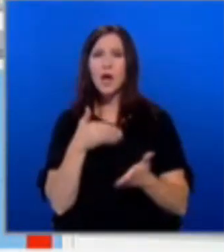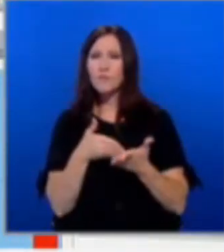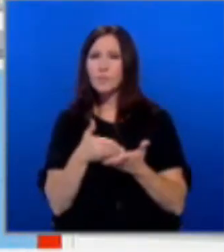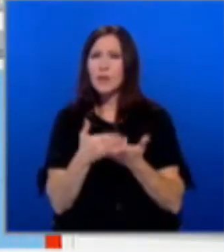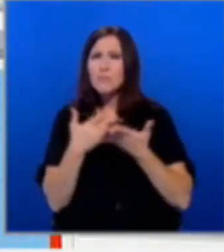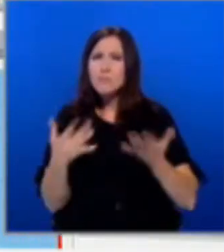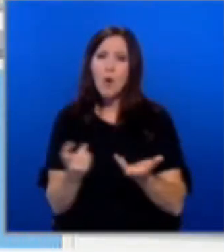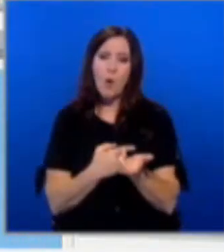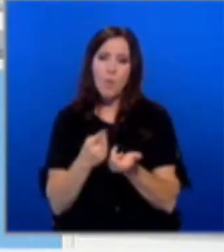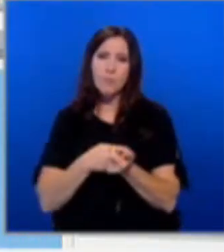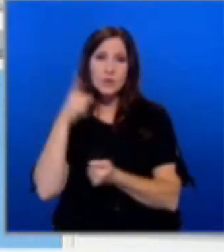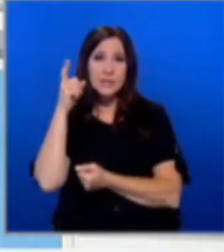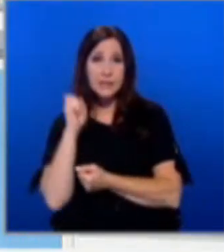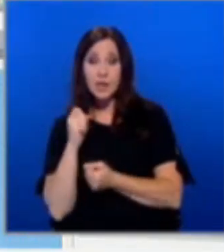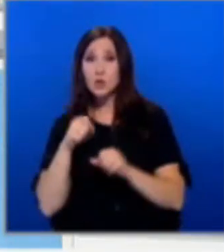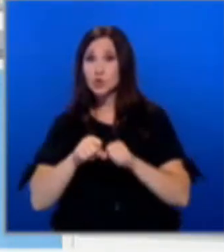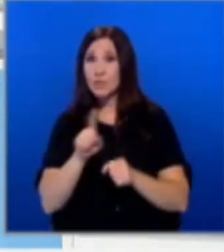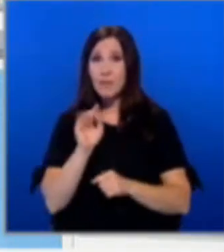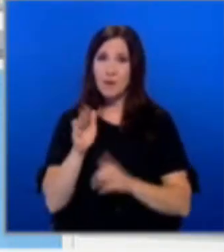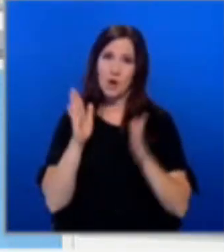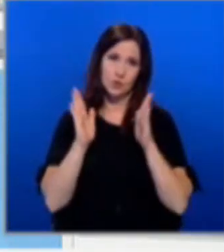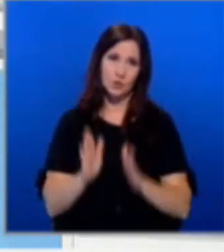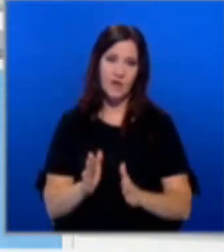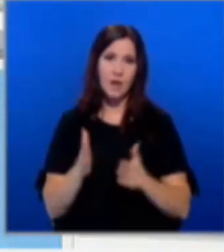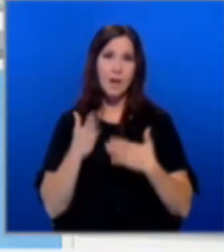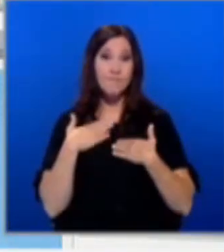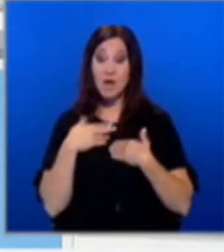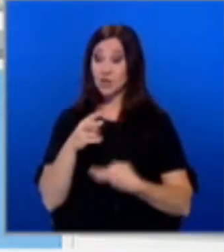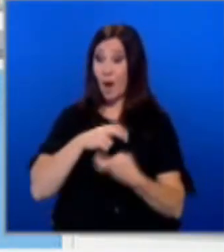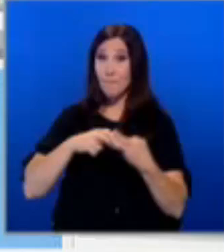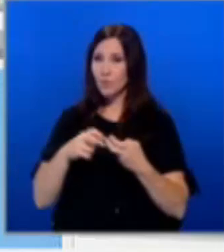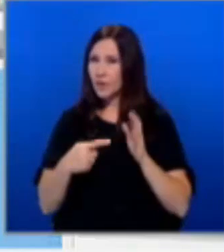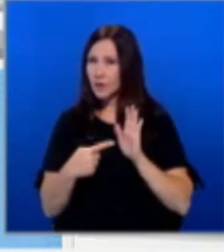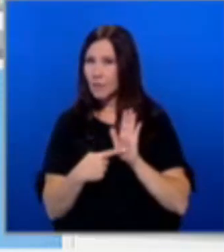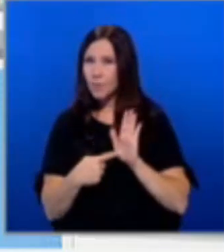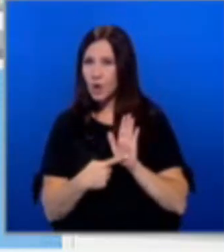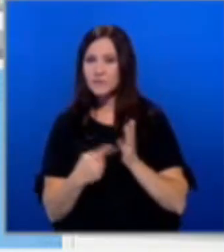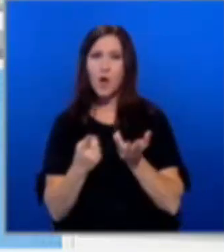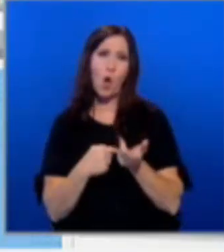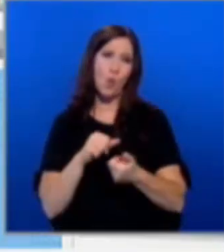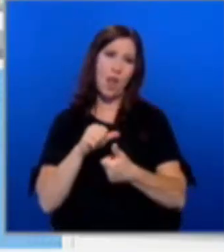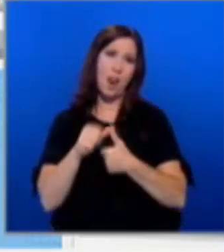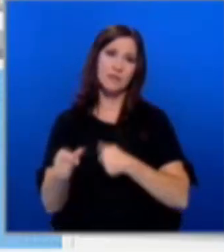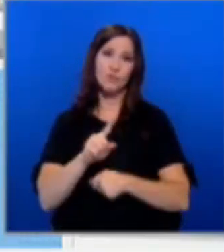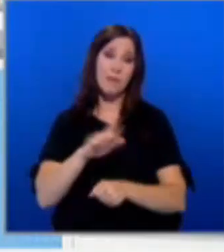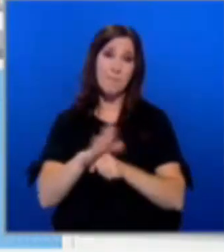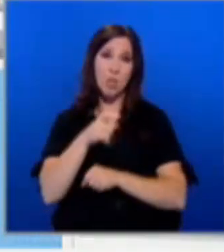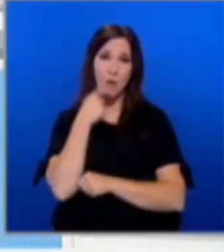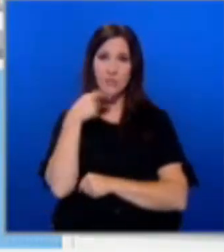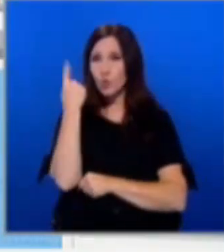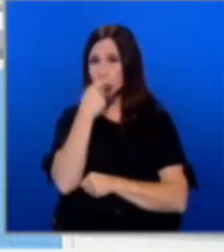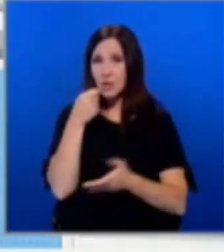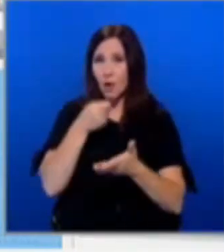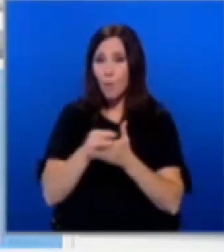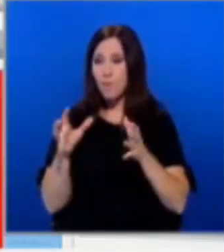Въпреки многобройните сигнали нарушения, така и не бяха констатирани. Наша проверка обаче показа колко е лесно непълнолетно лице да си